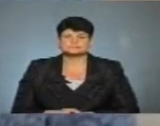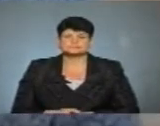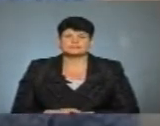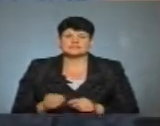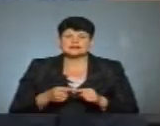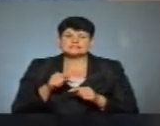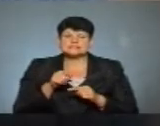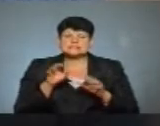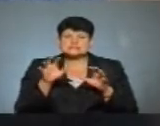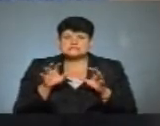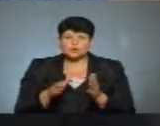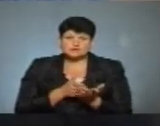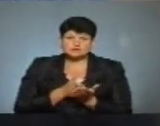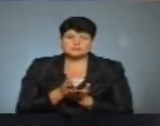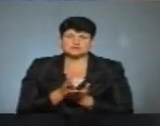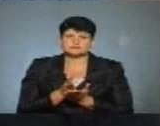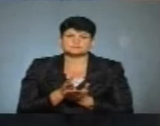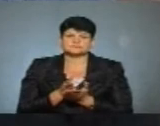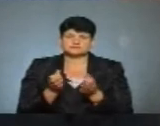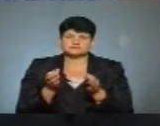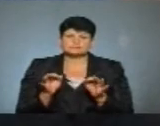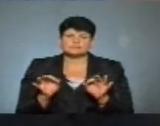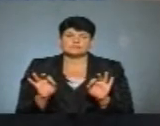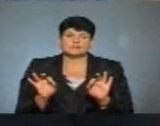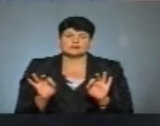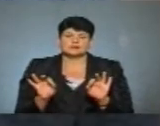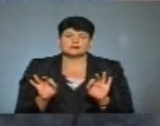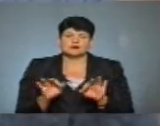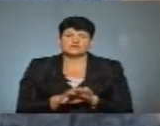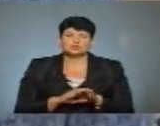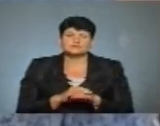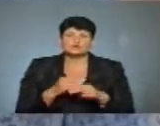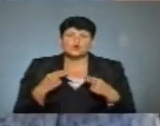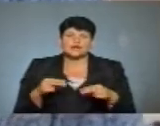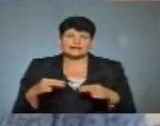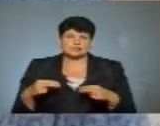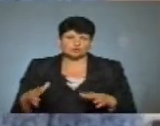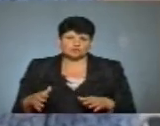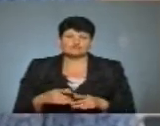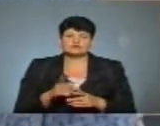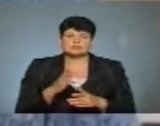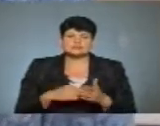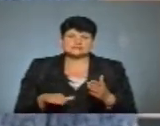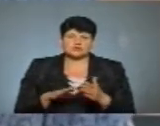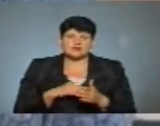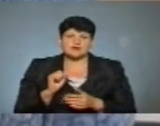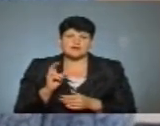які направлені на лібералізацію автомобільного ринку. Вони скасовують